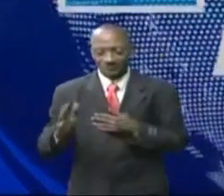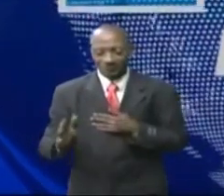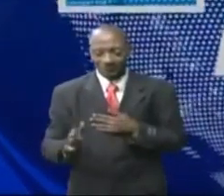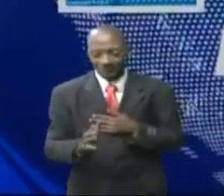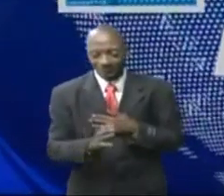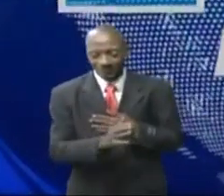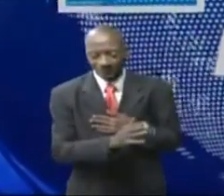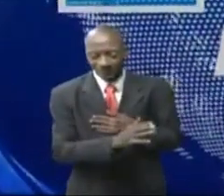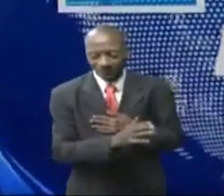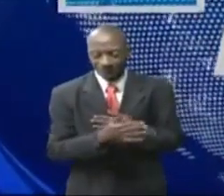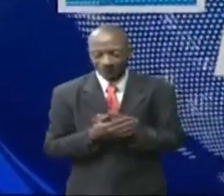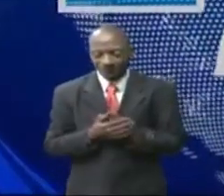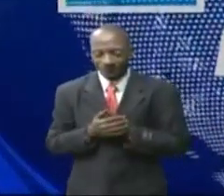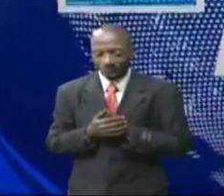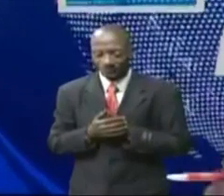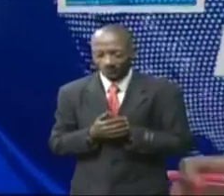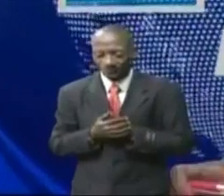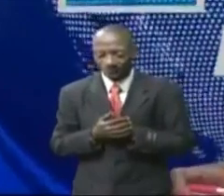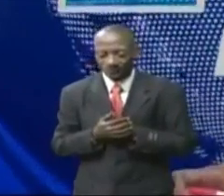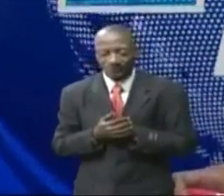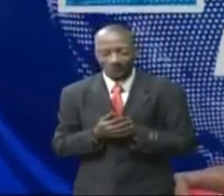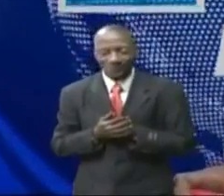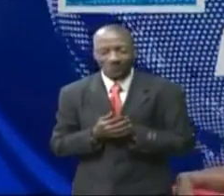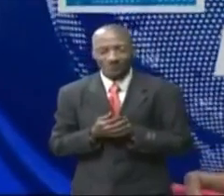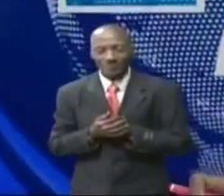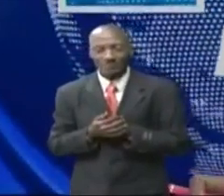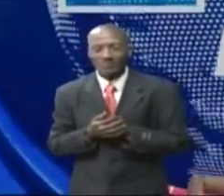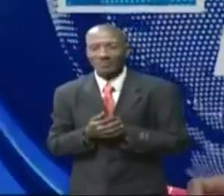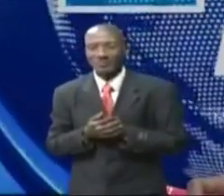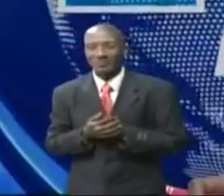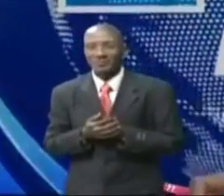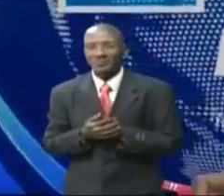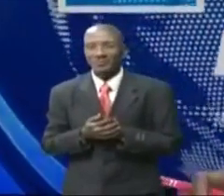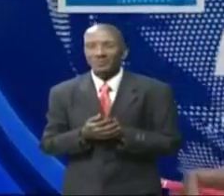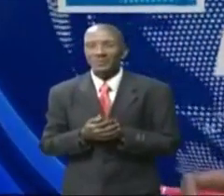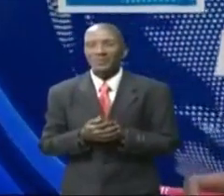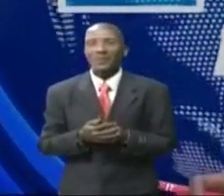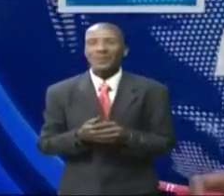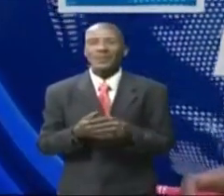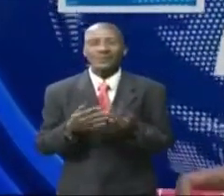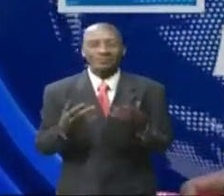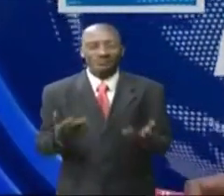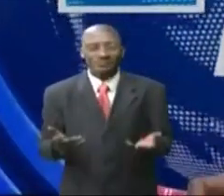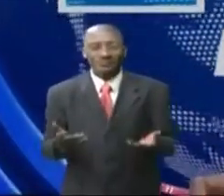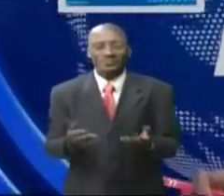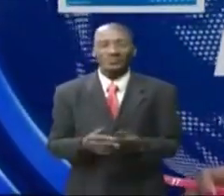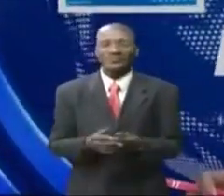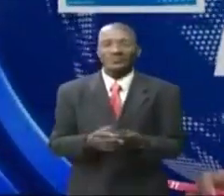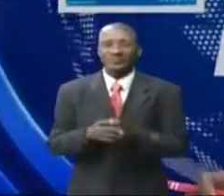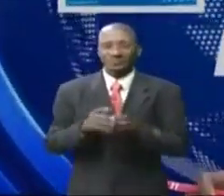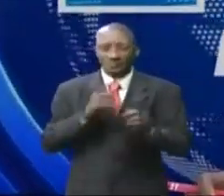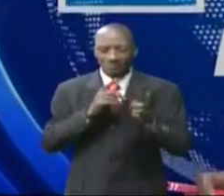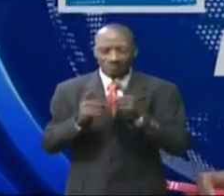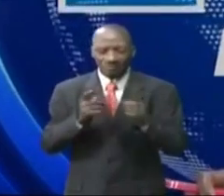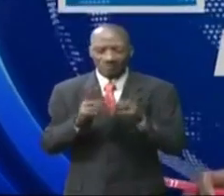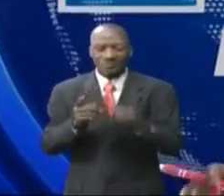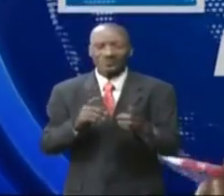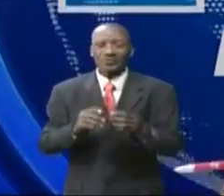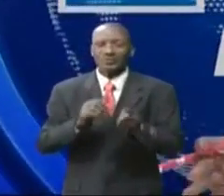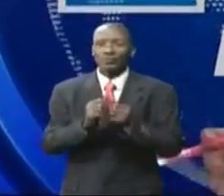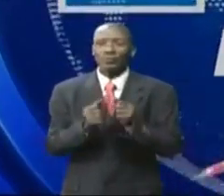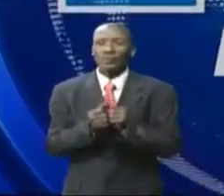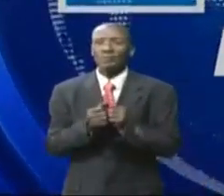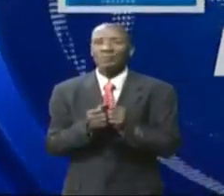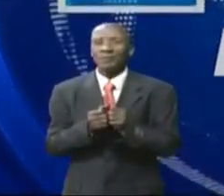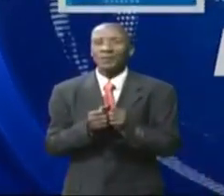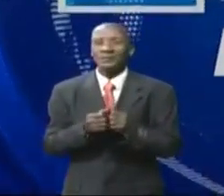Je dis au sommaire, marque Equila reste ferme. La qualité des services aéronautiques doit s'améliorer au profit de la population, selon